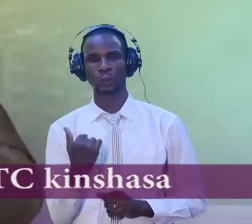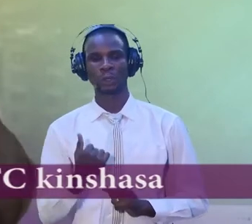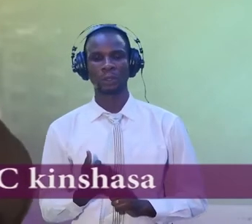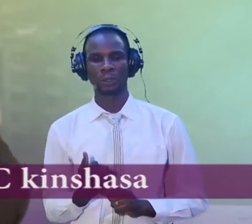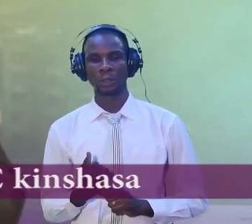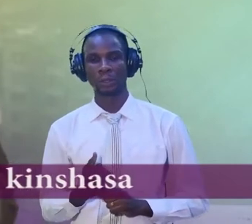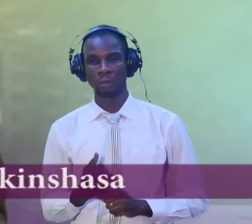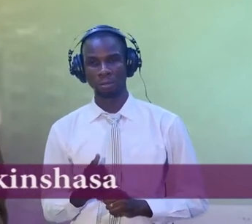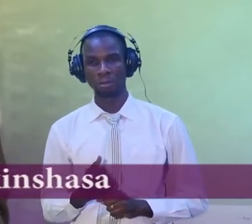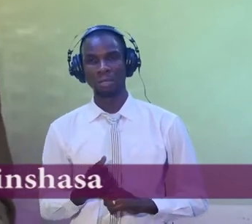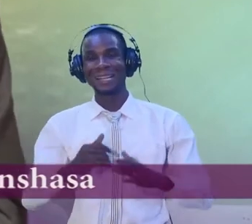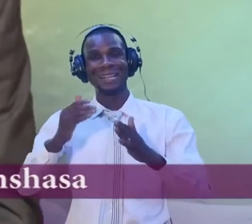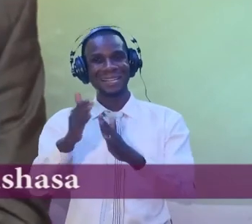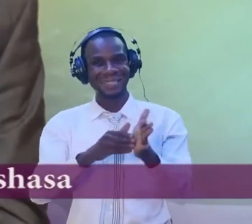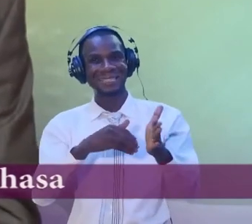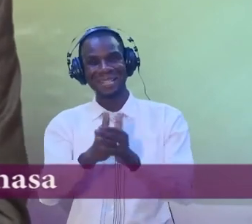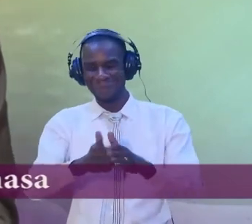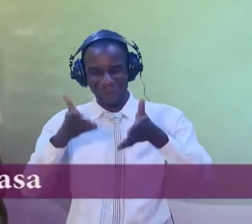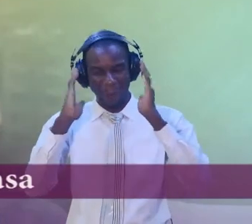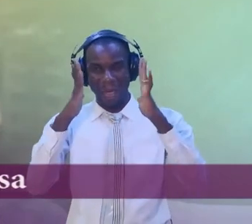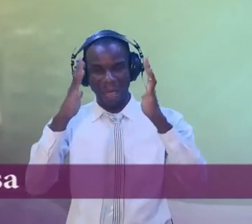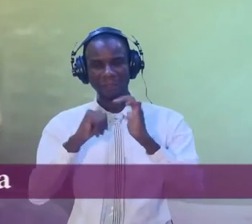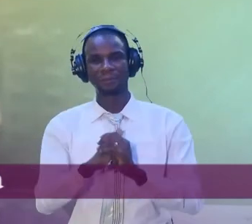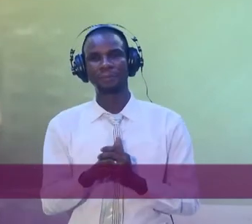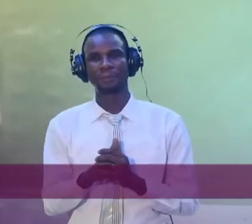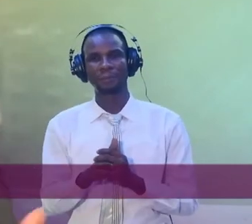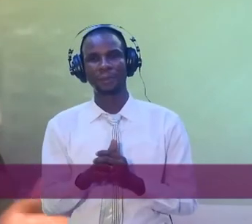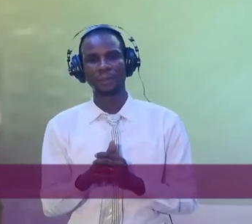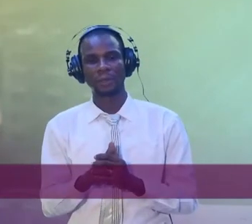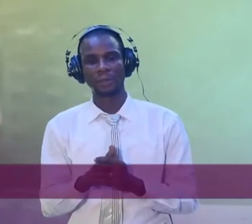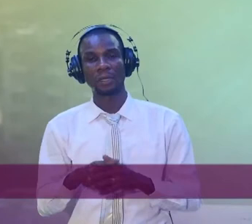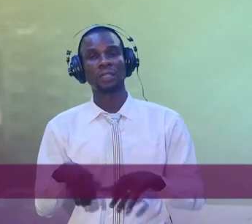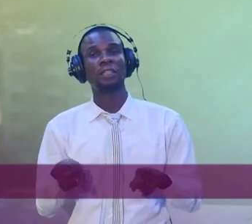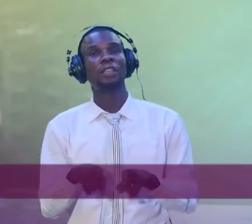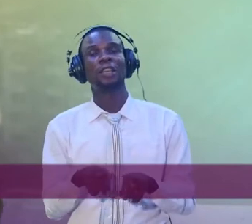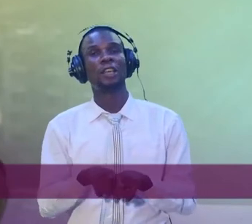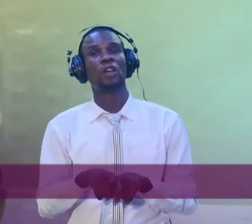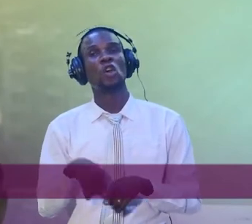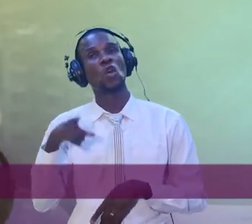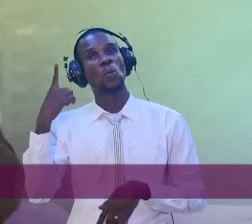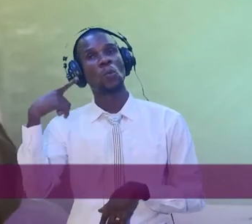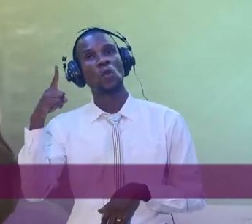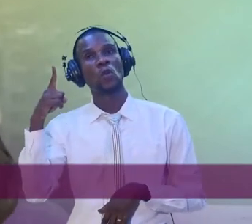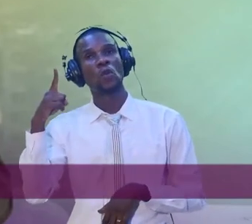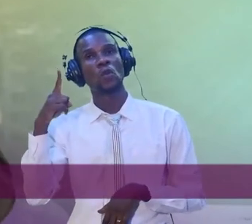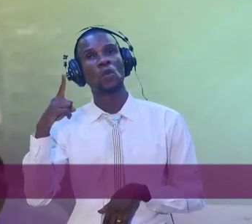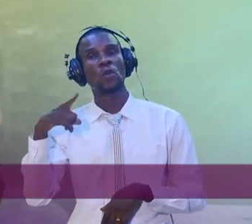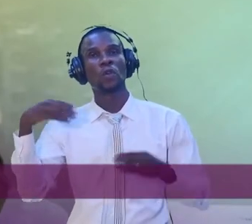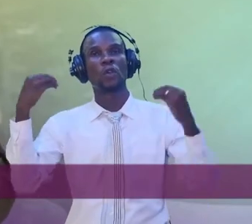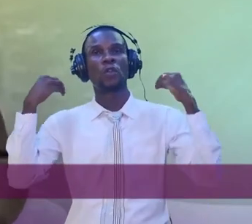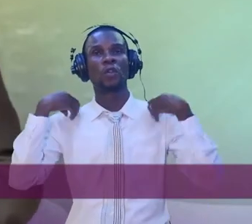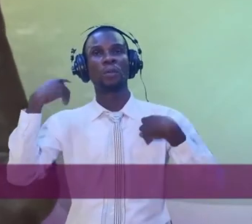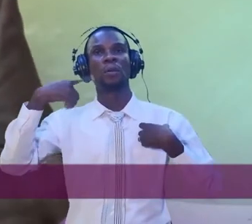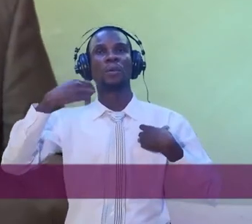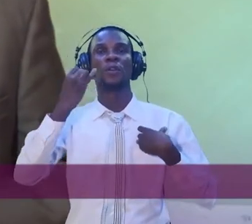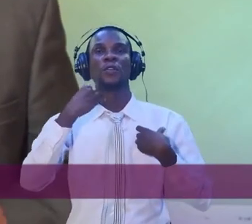Na unajua katika mchezo huu ukiingia ndani utakuwa unapoteza.